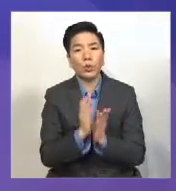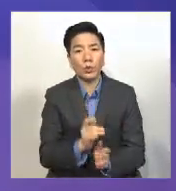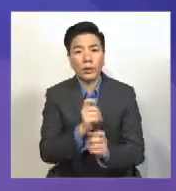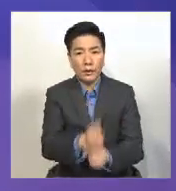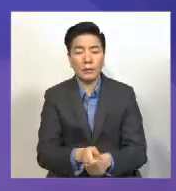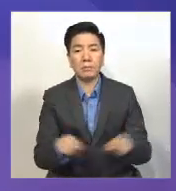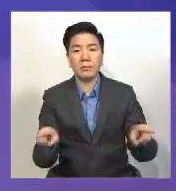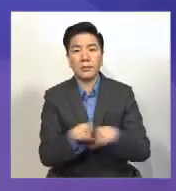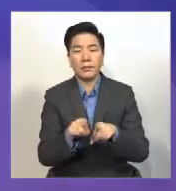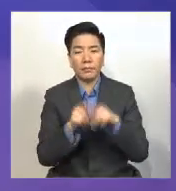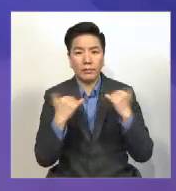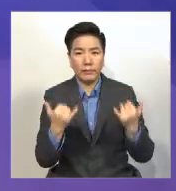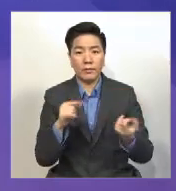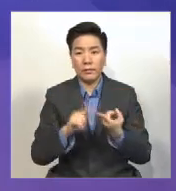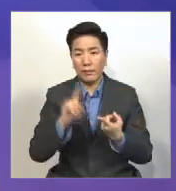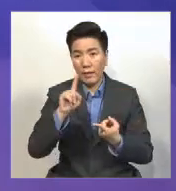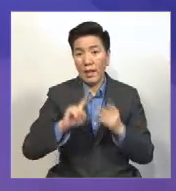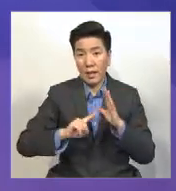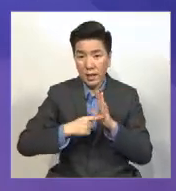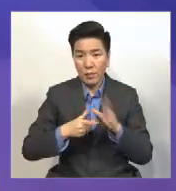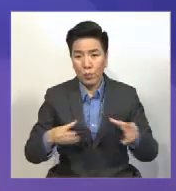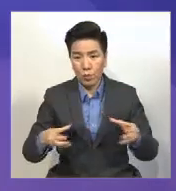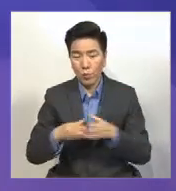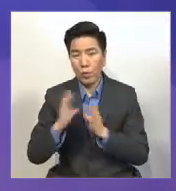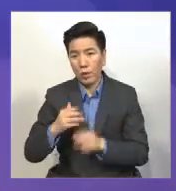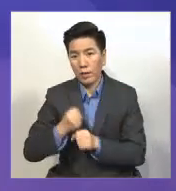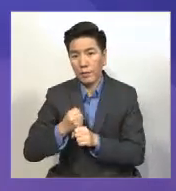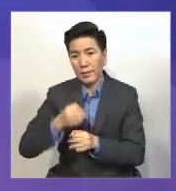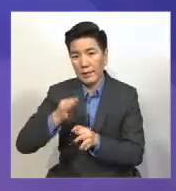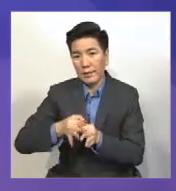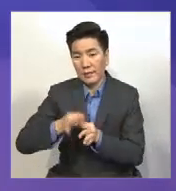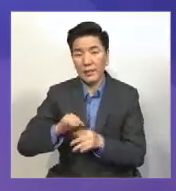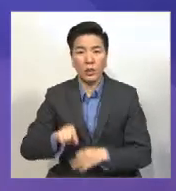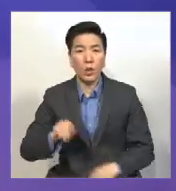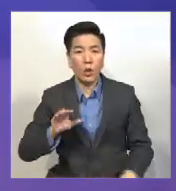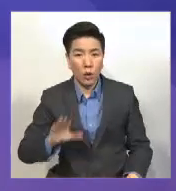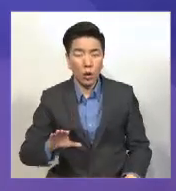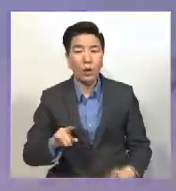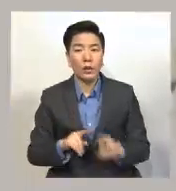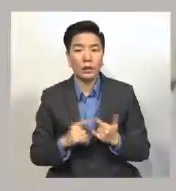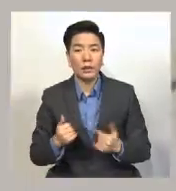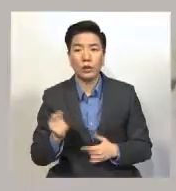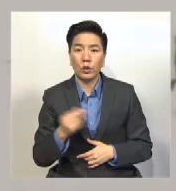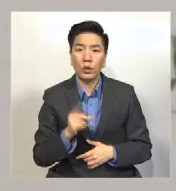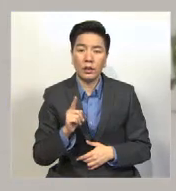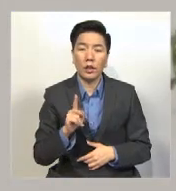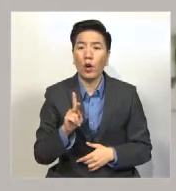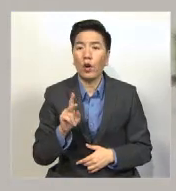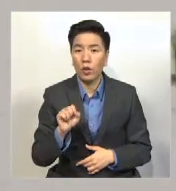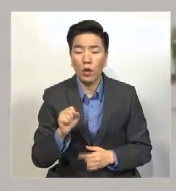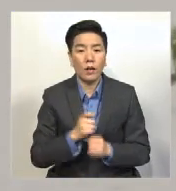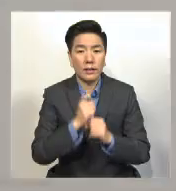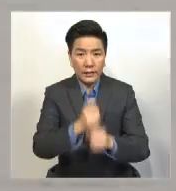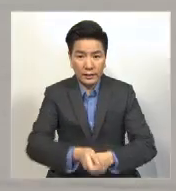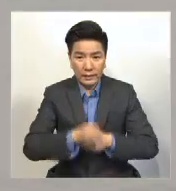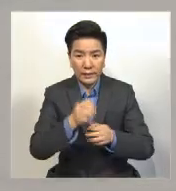รด้วยเช่นเดียวกันค่ะซึ่งเริ่มกันจากกลุ่มของลูกค้าธนาคารเพื่อการเกษตรและสหกรณ์การเกษตรหรือว่าธกส.กันก่อนเข